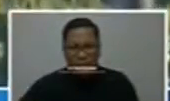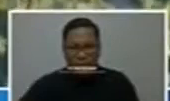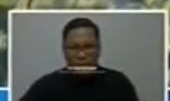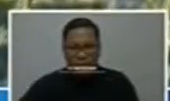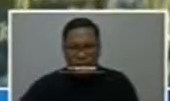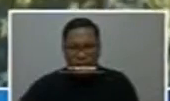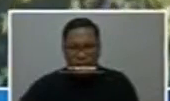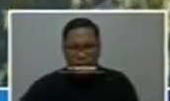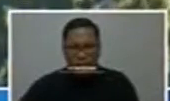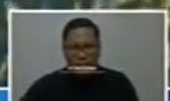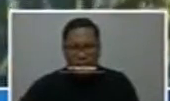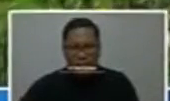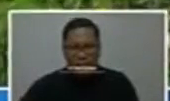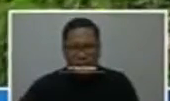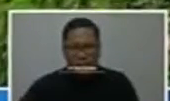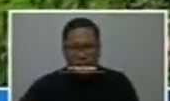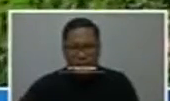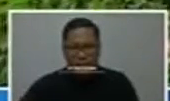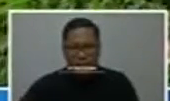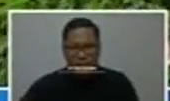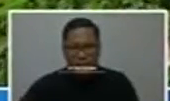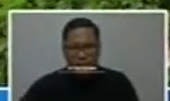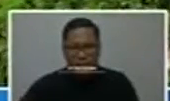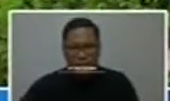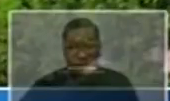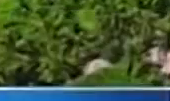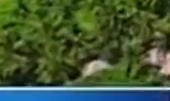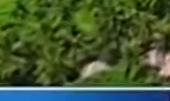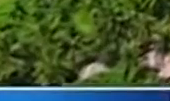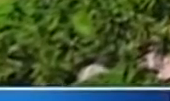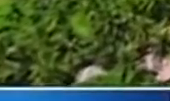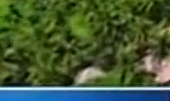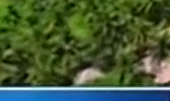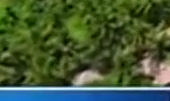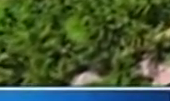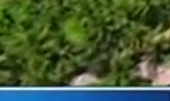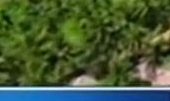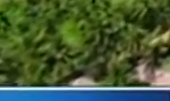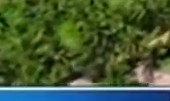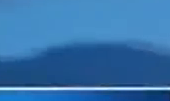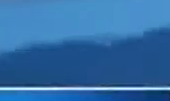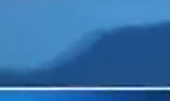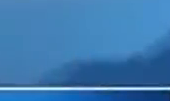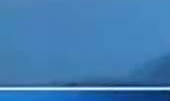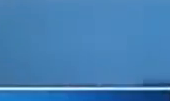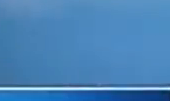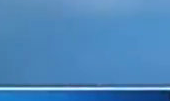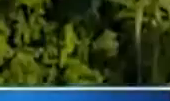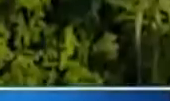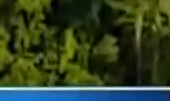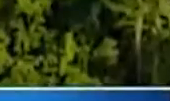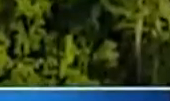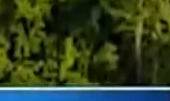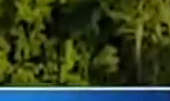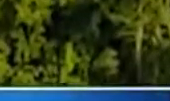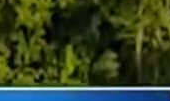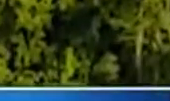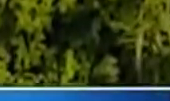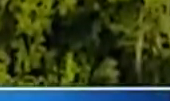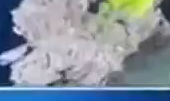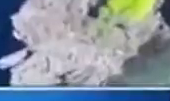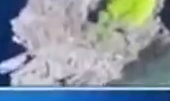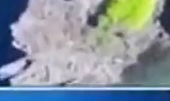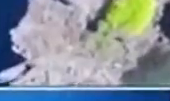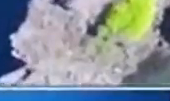turismo natin. Dahil for your information, Sig Martin, ang total revenue natin dito sa turismo na